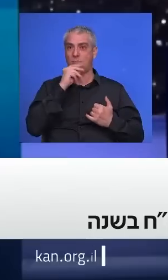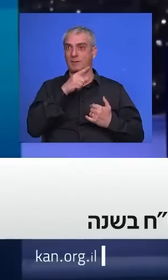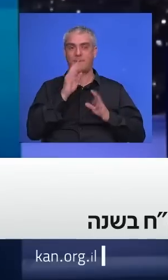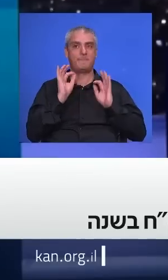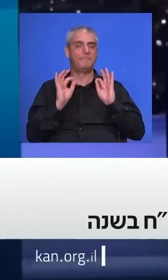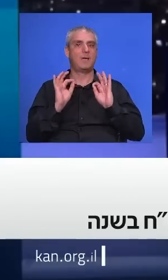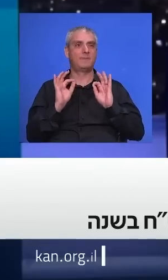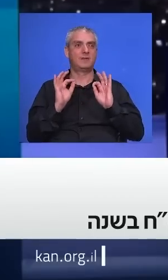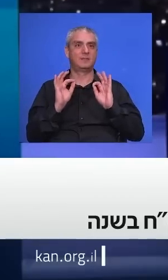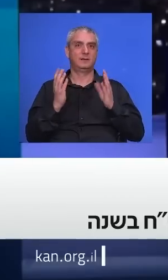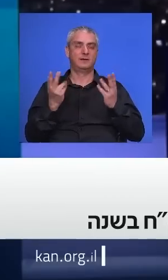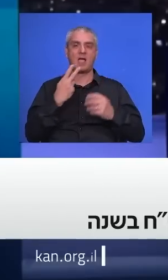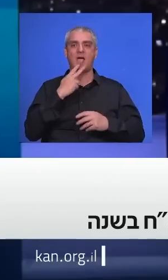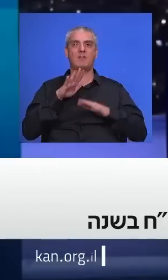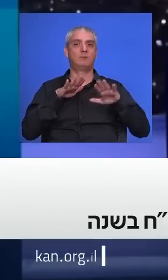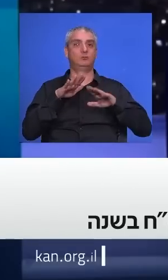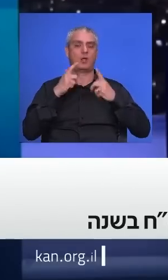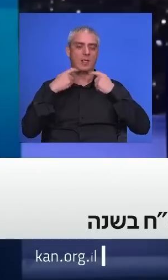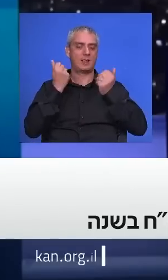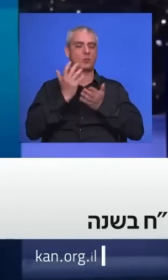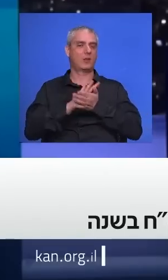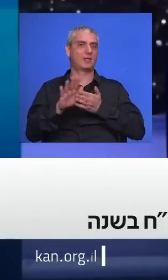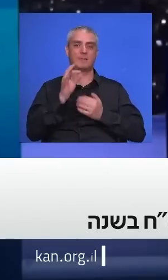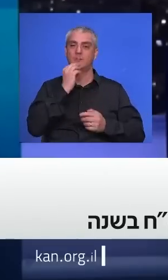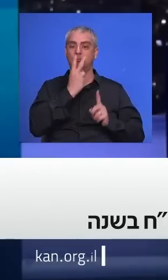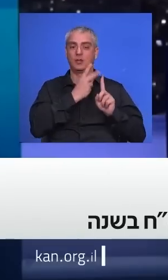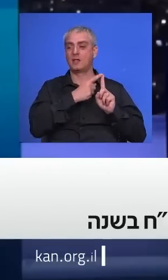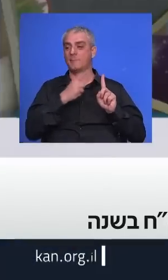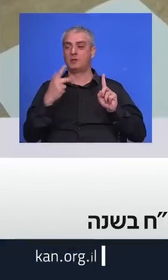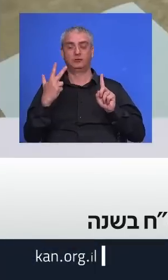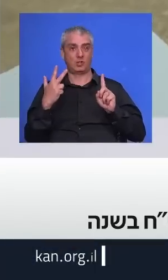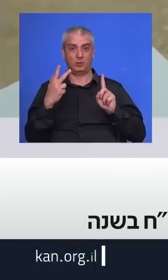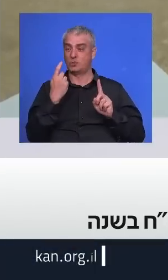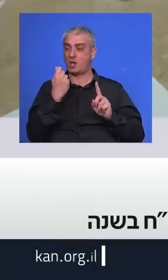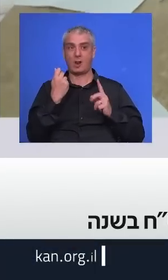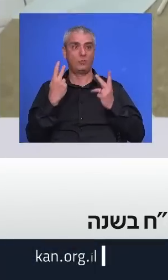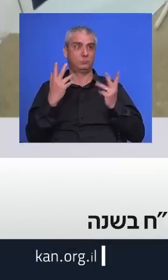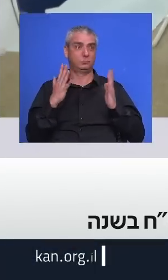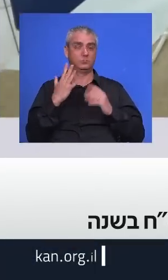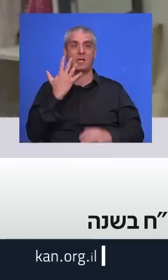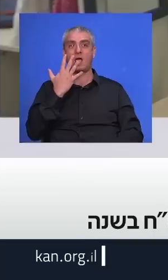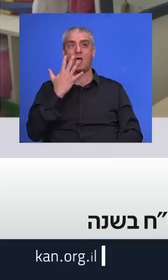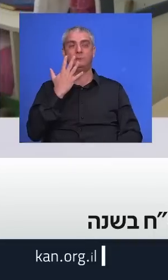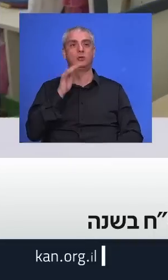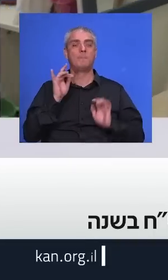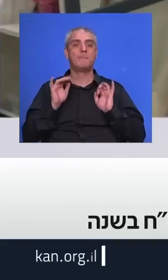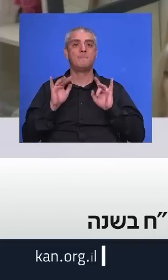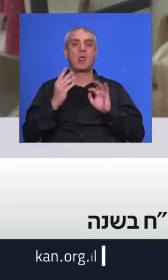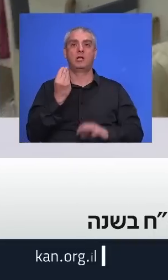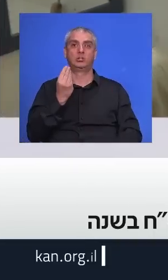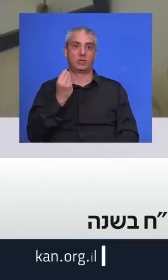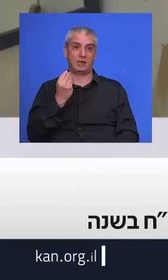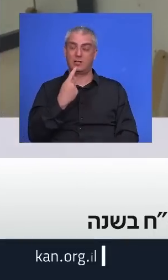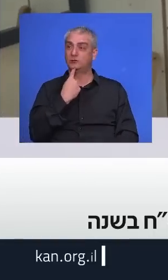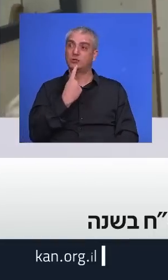על הבטחת הממשלה לחינוך חינם לבני שנתיים עד שלוש. העלות המוערכת היא כ-5 מיליארד שקלים. זה